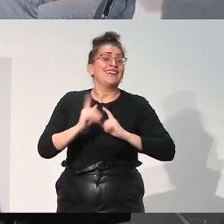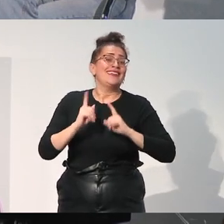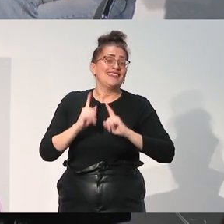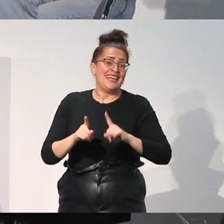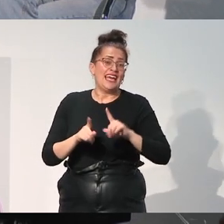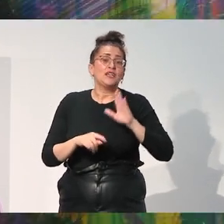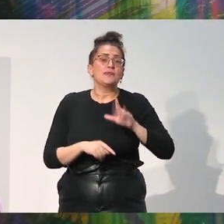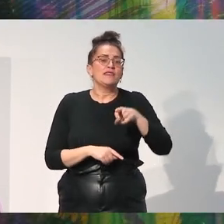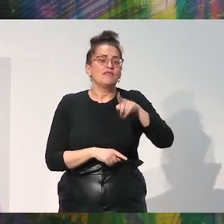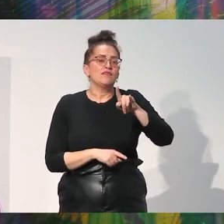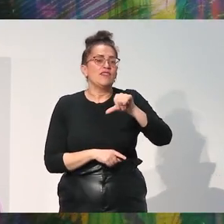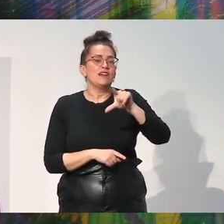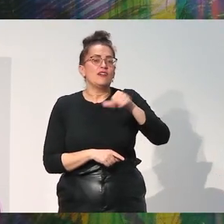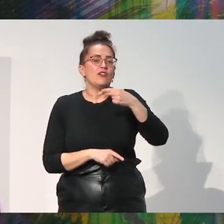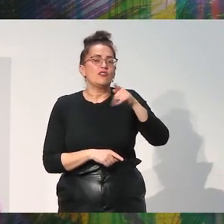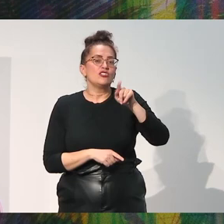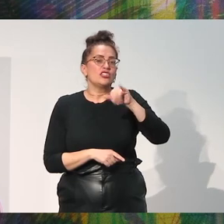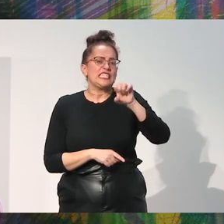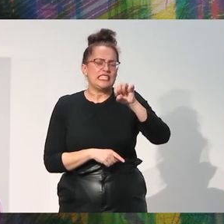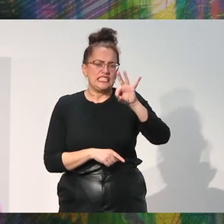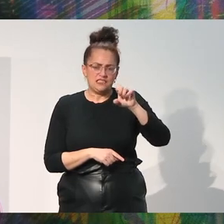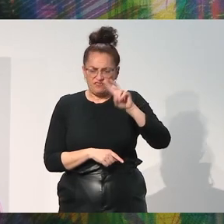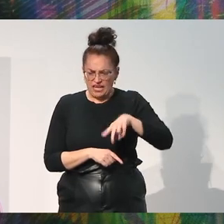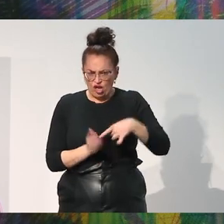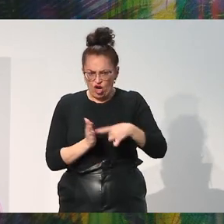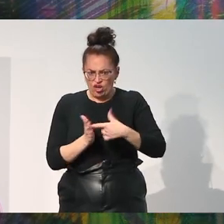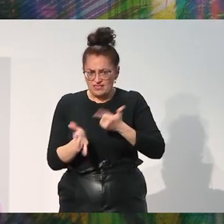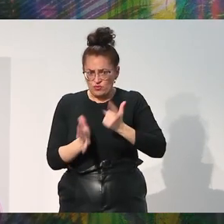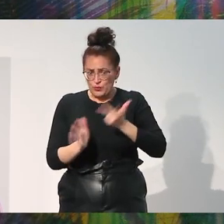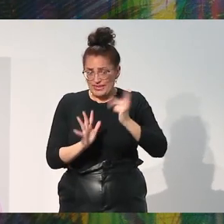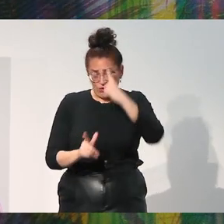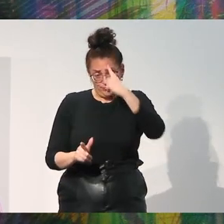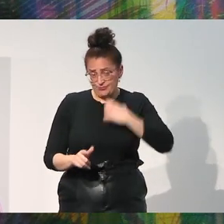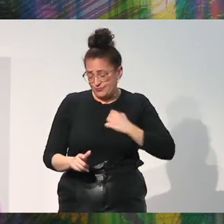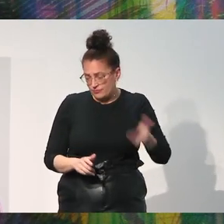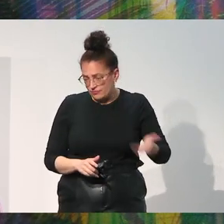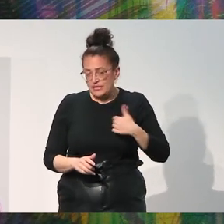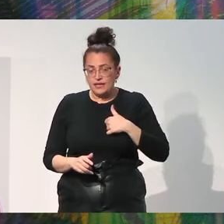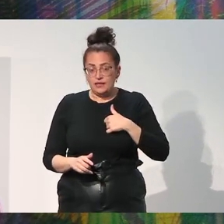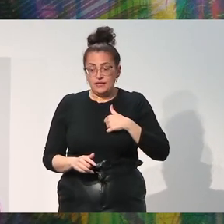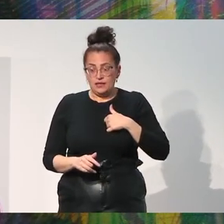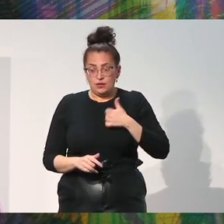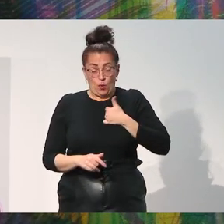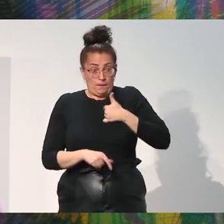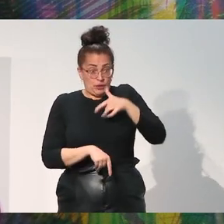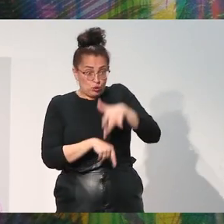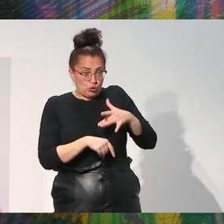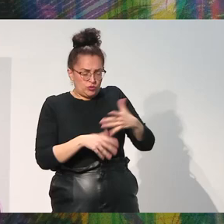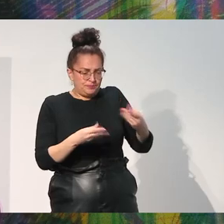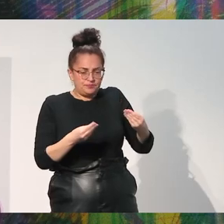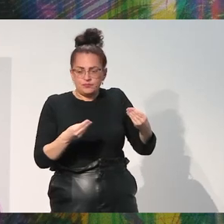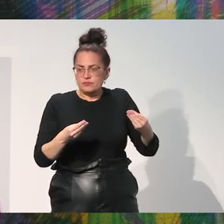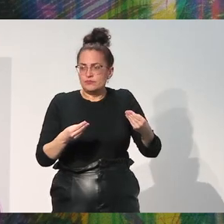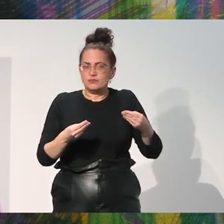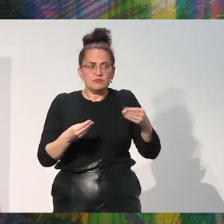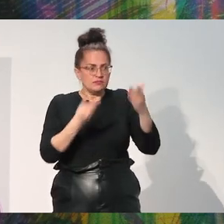vie assez misérable et qui a fini par se suicider il y a 7-8 ans. Et donc, j'ai vécu totalement ce suicide-là. Et je crois que j'avais envie de raconter un peu la déchéance